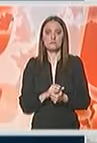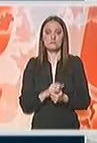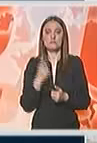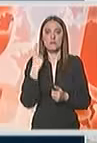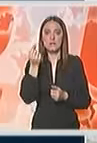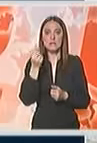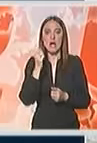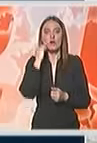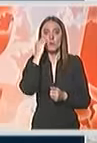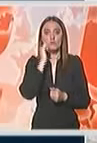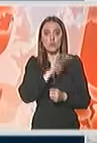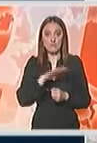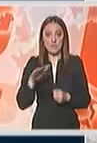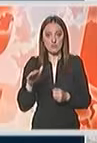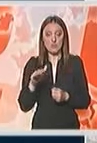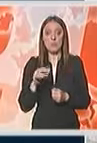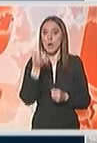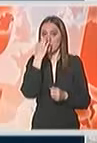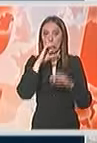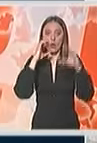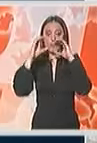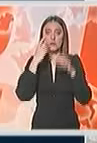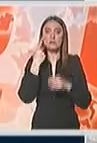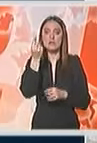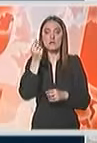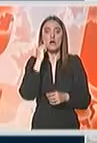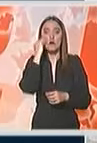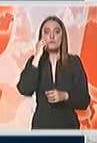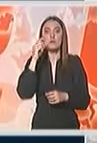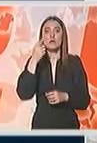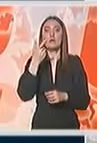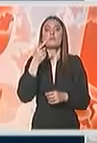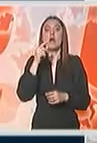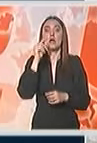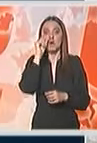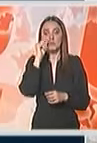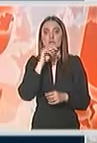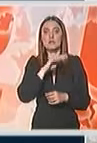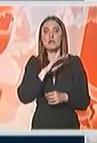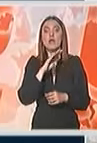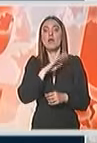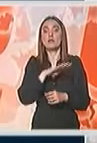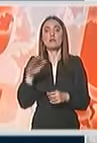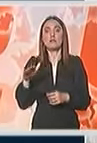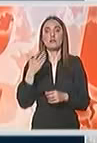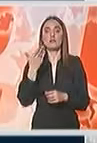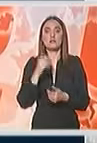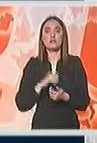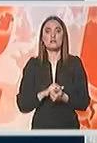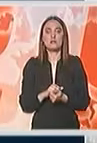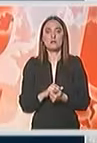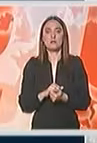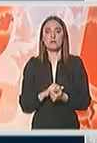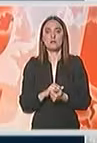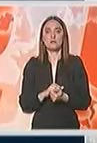sa romskom decom, bolja komunikacija sa romskim roditeljima, sa roditeljima romske dece, i